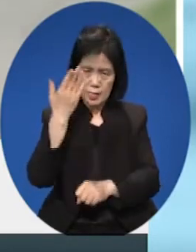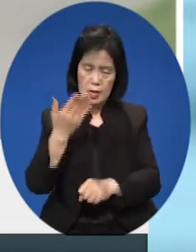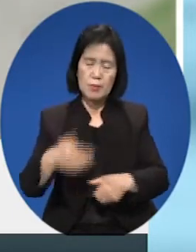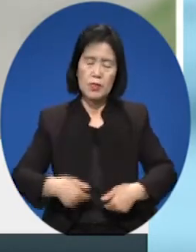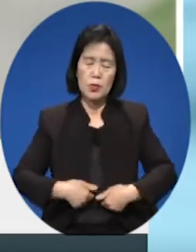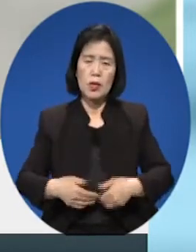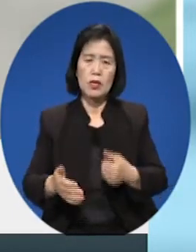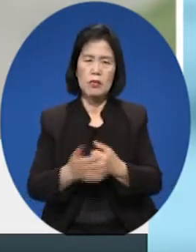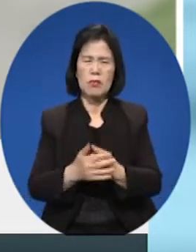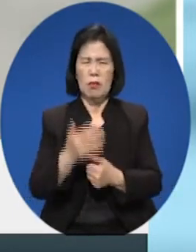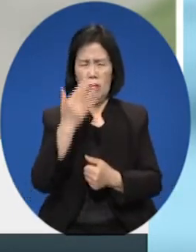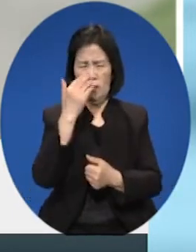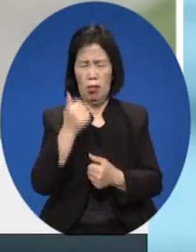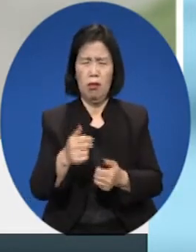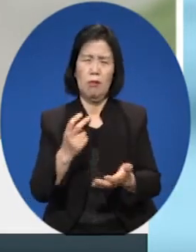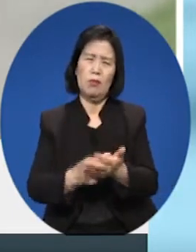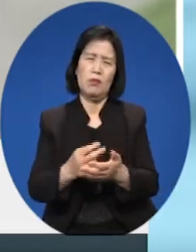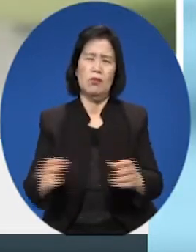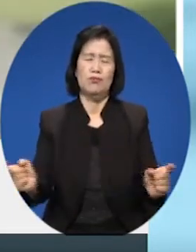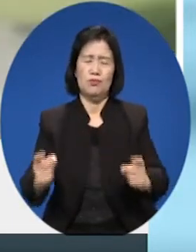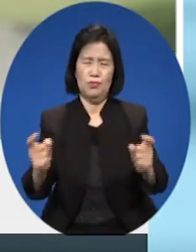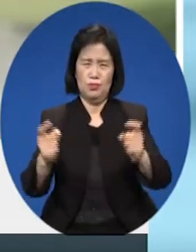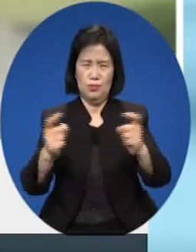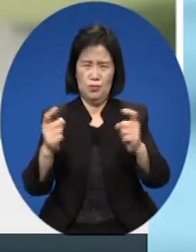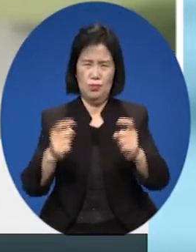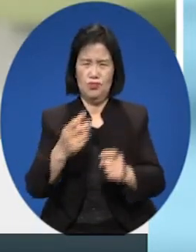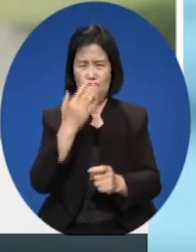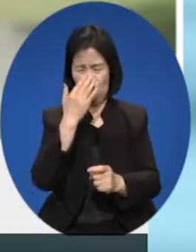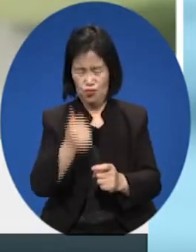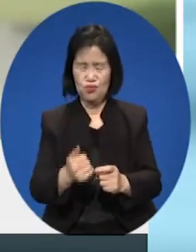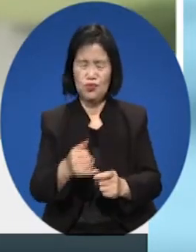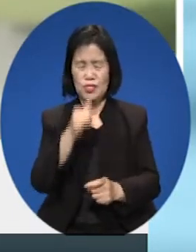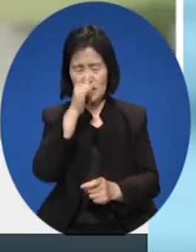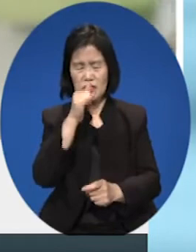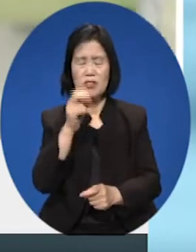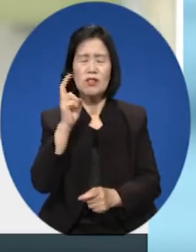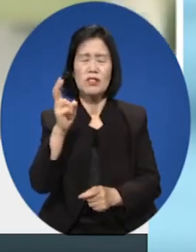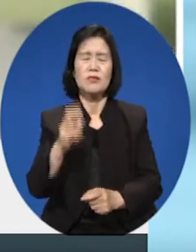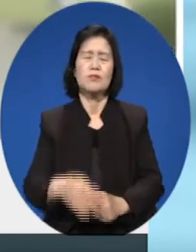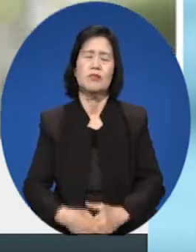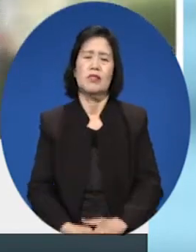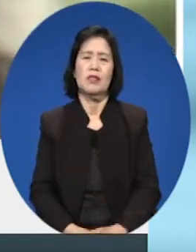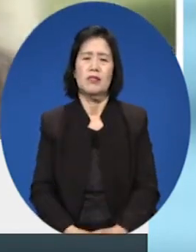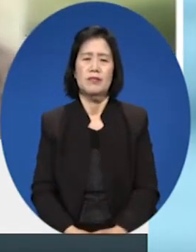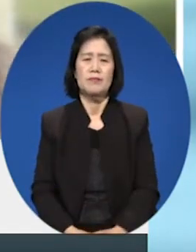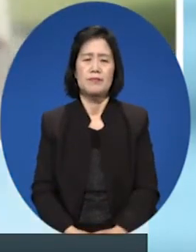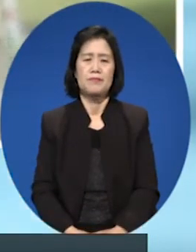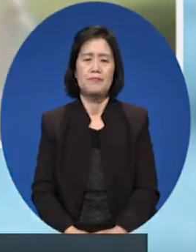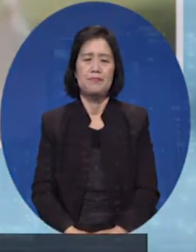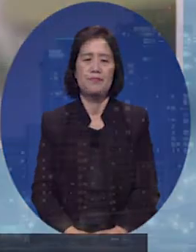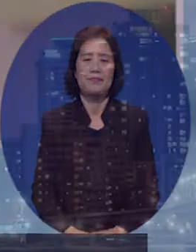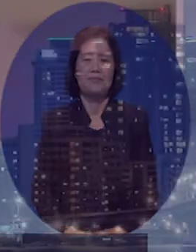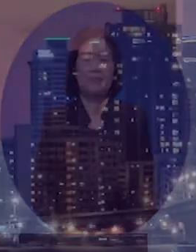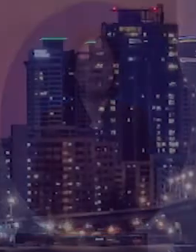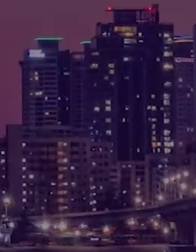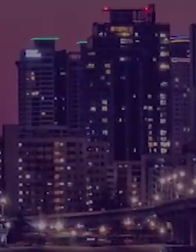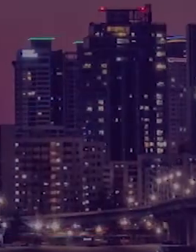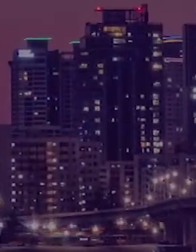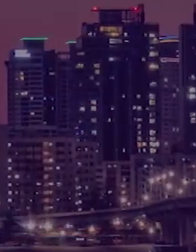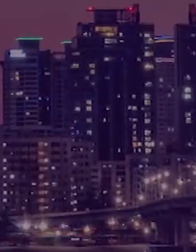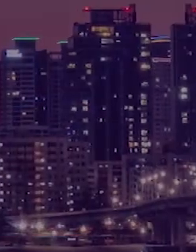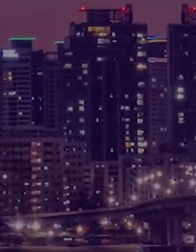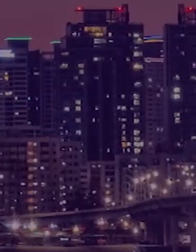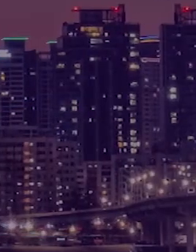지루한 법적 공방이 인천국제공항공사 와 스카이 7일간의 계속 진행 되지 않을까 이렇게 생각이 됩니다